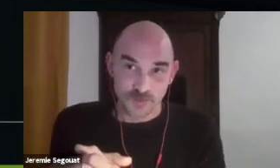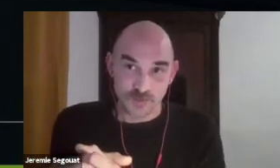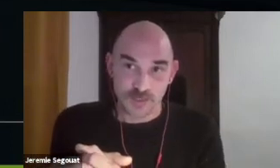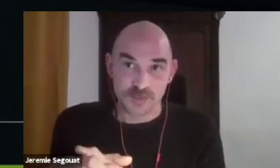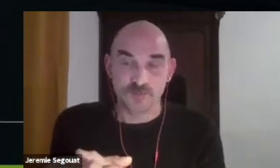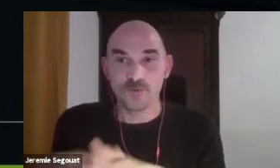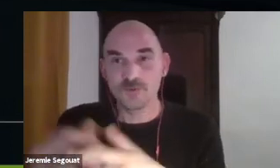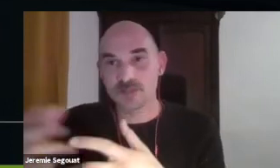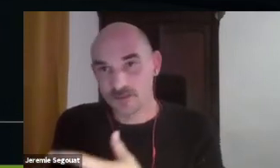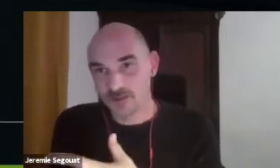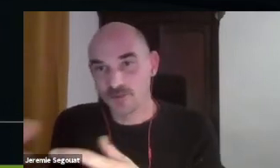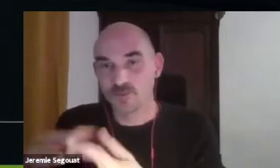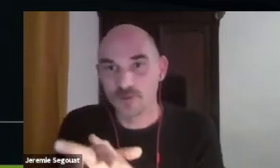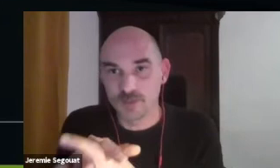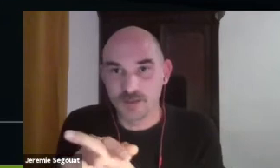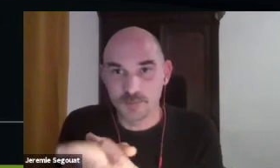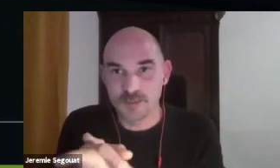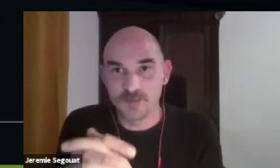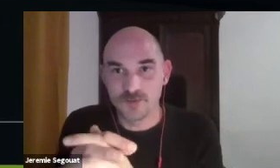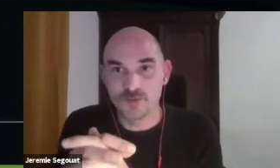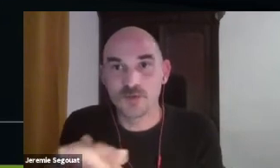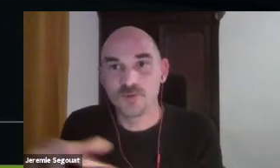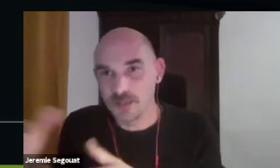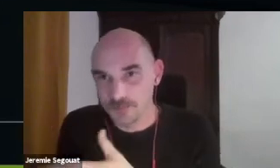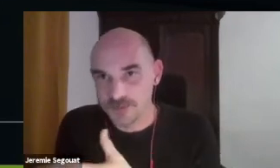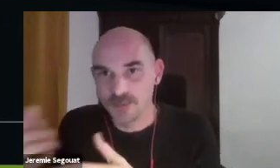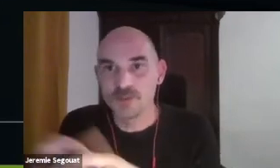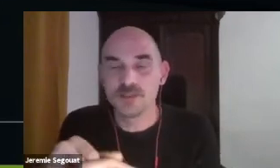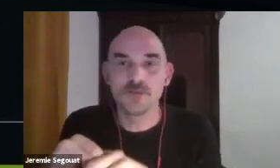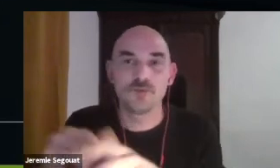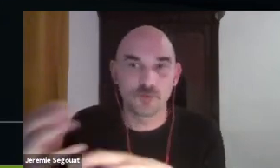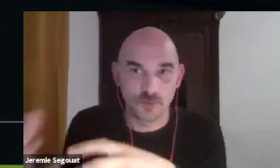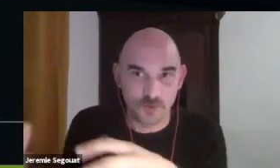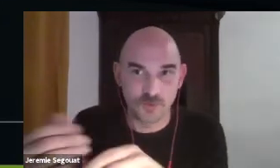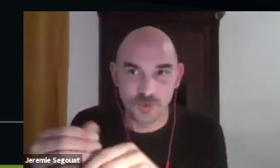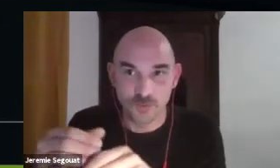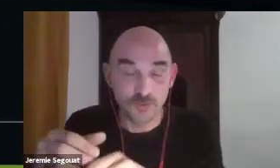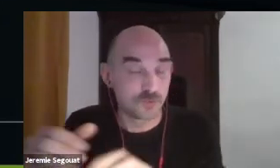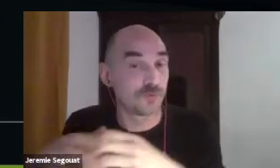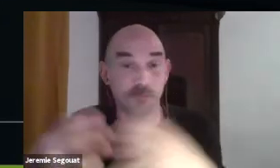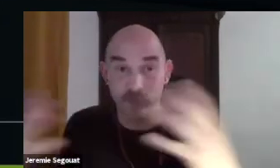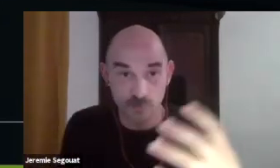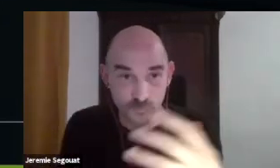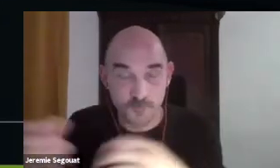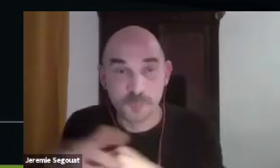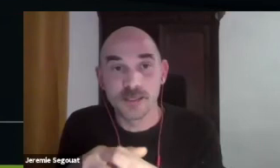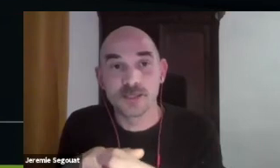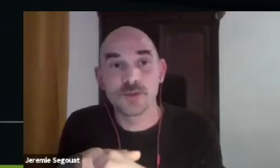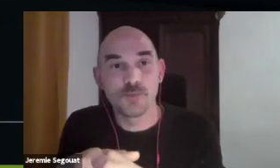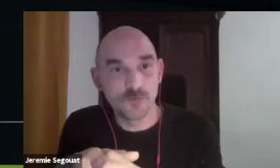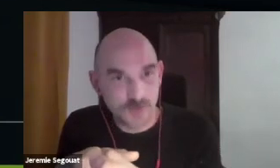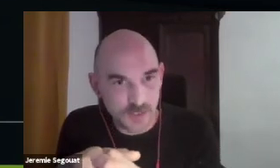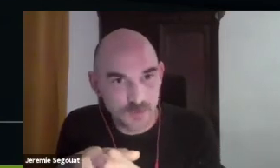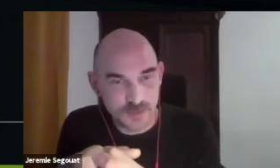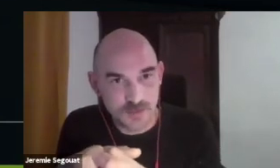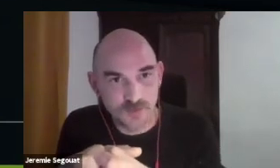sensoriels différents certains qui ont encore des capacités visuelles d'autres des capacités auditives d'autres encore les deux d'autres pas du tout et qui